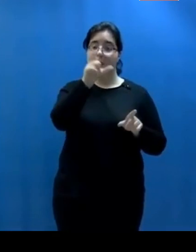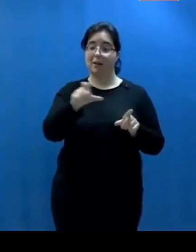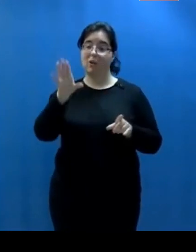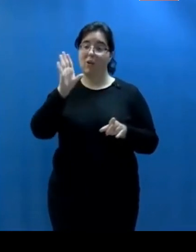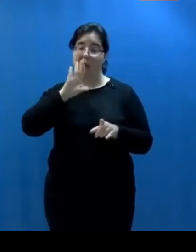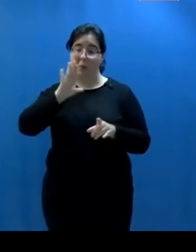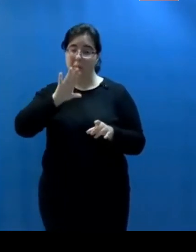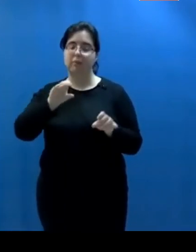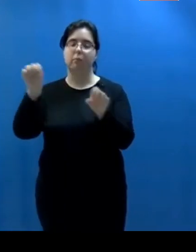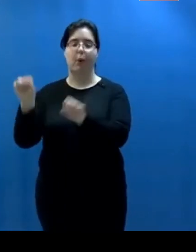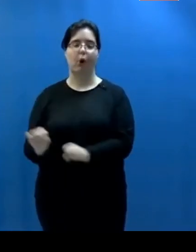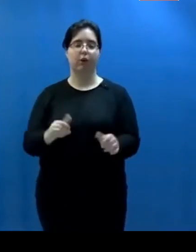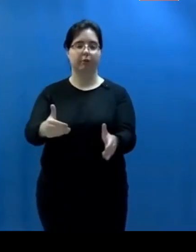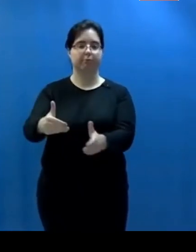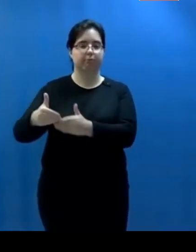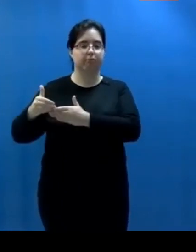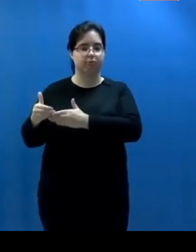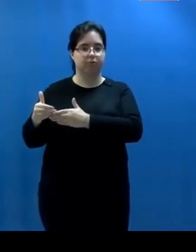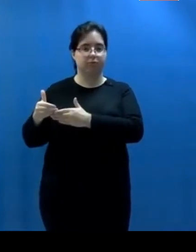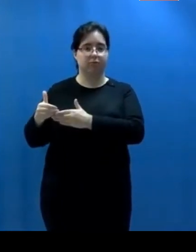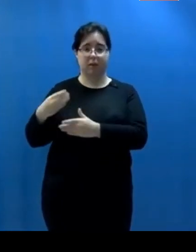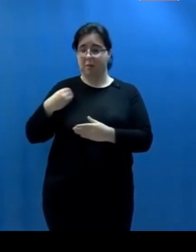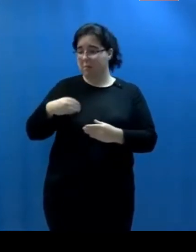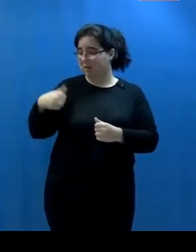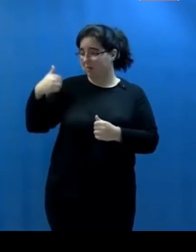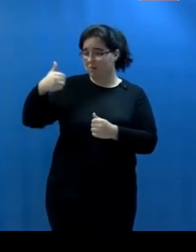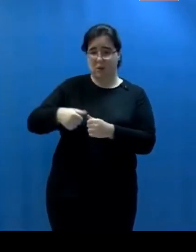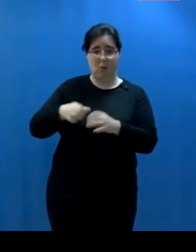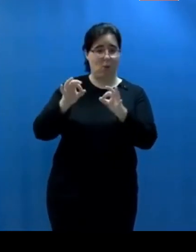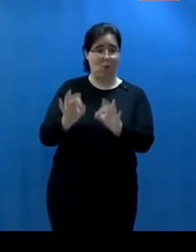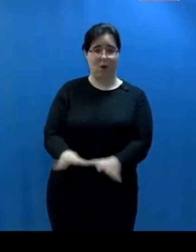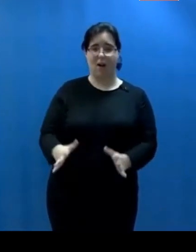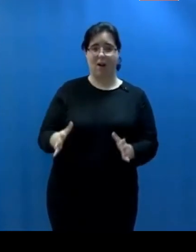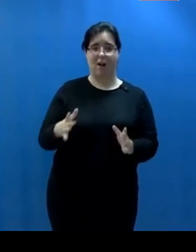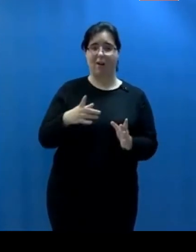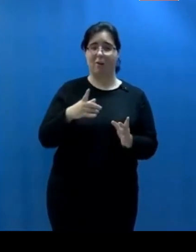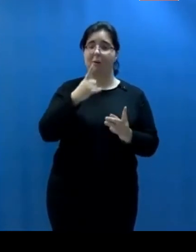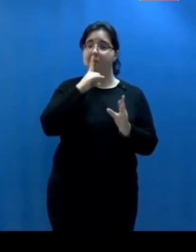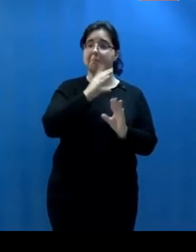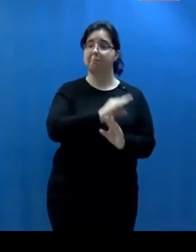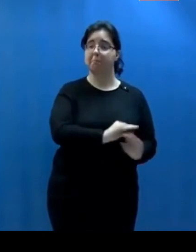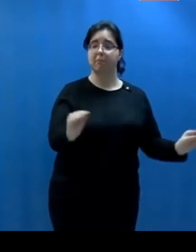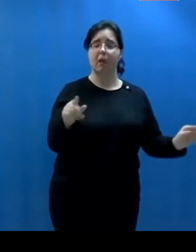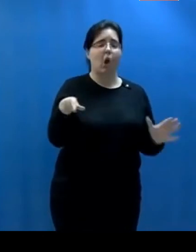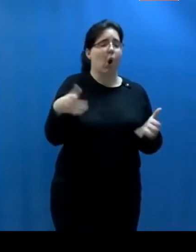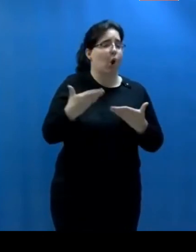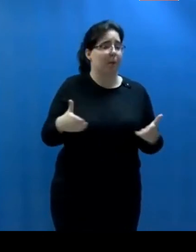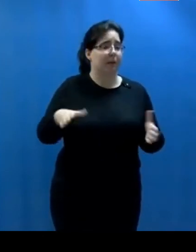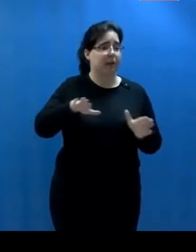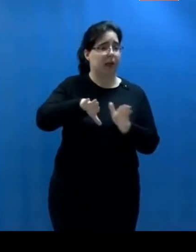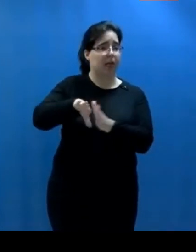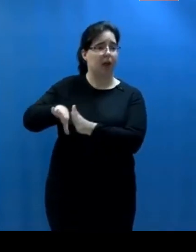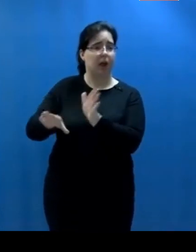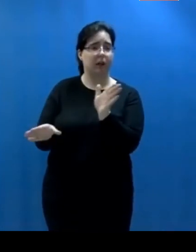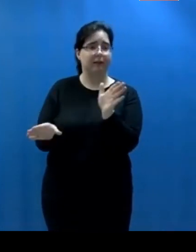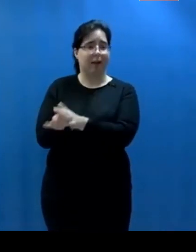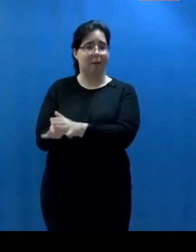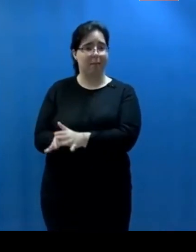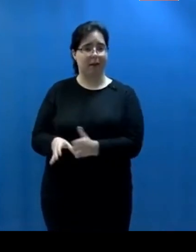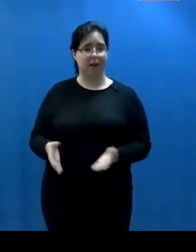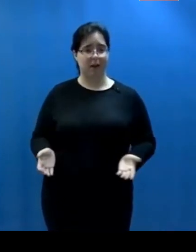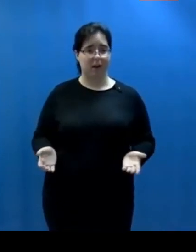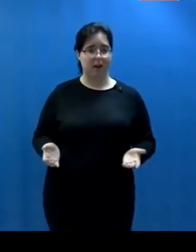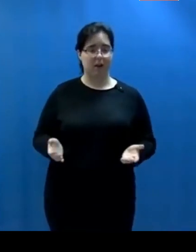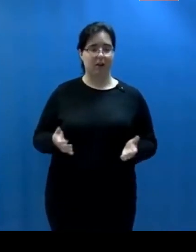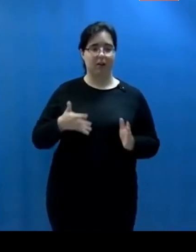fe, protegir els corruptes, que és el que han fet sempre, tirant balons fora, guardant silenci, dient que aquí no passa nada, o querellant-se directament. I